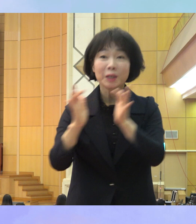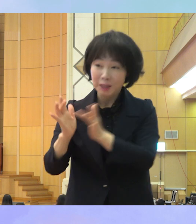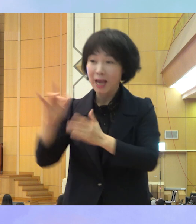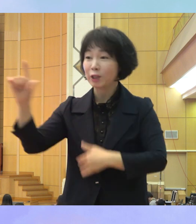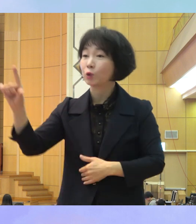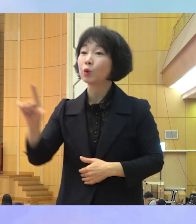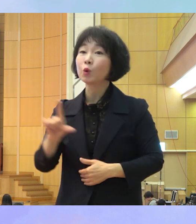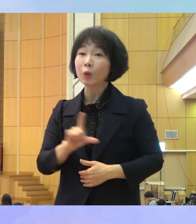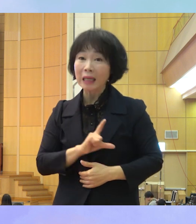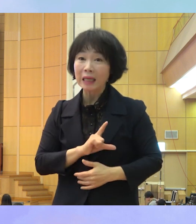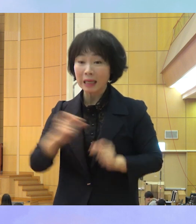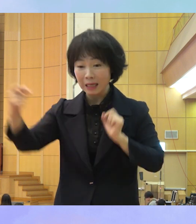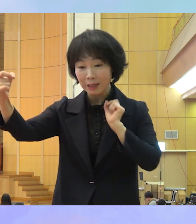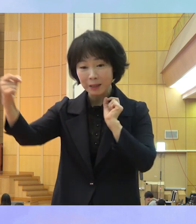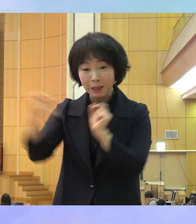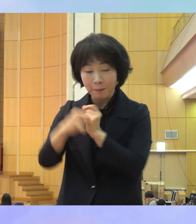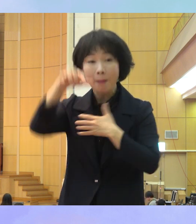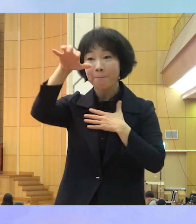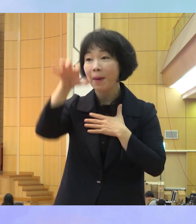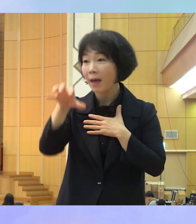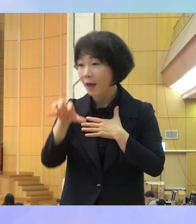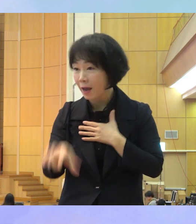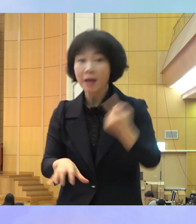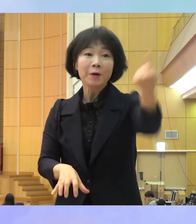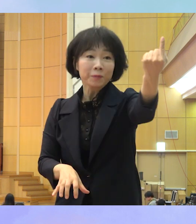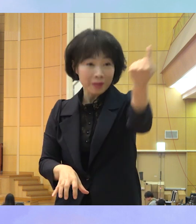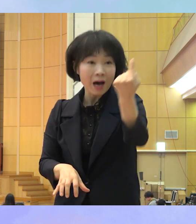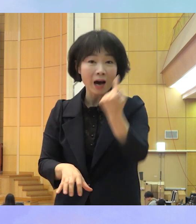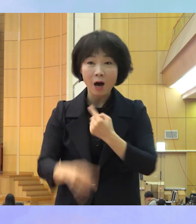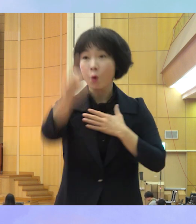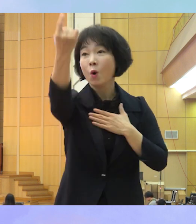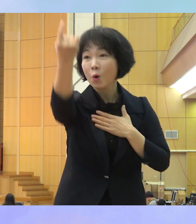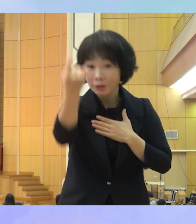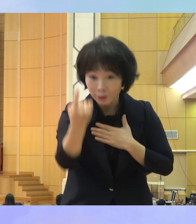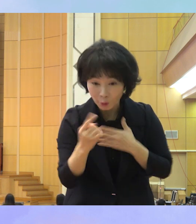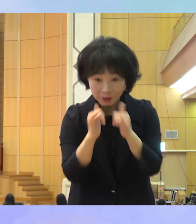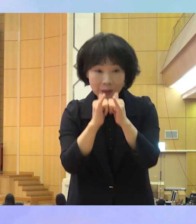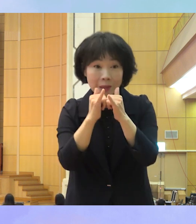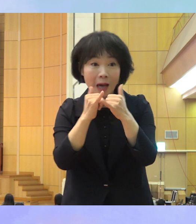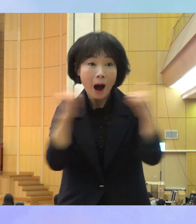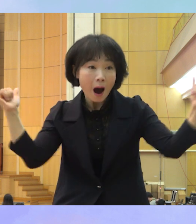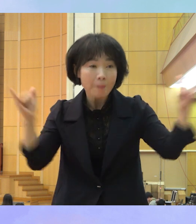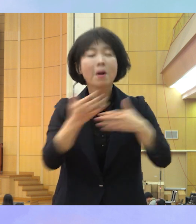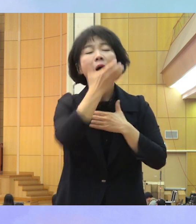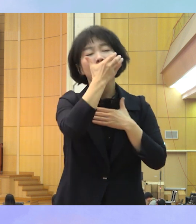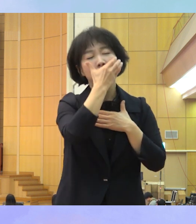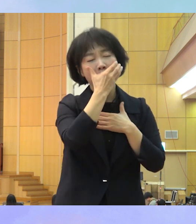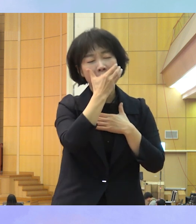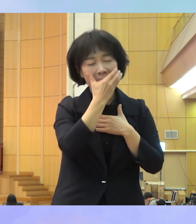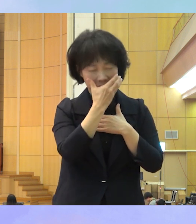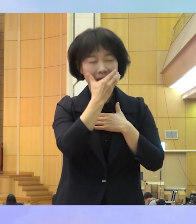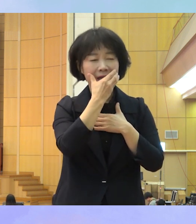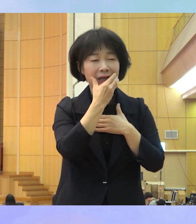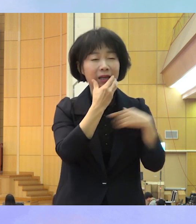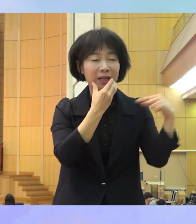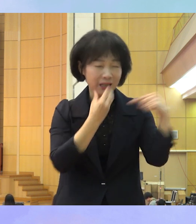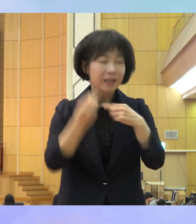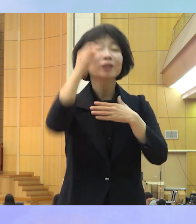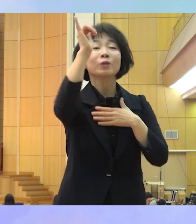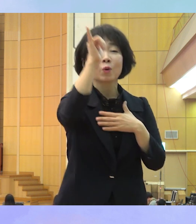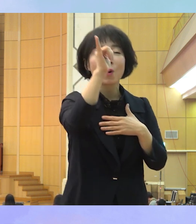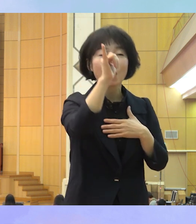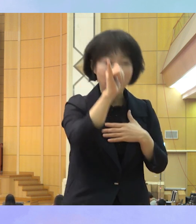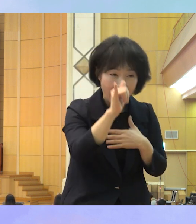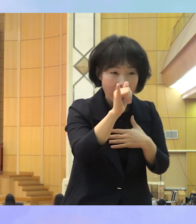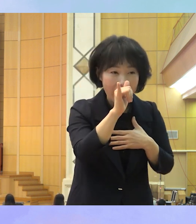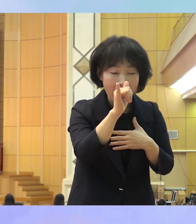자. 예수 이름 앞에 나오는 자